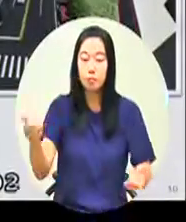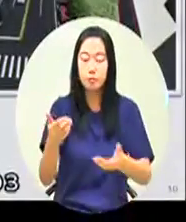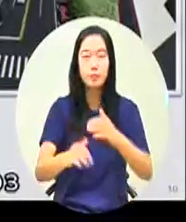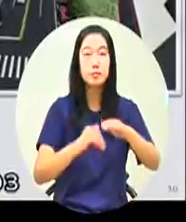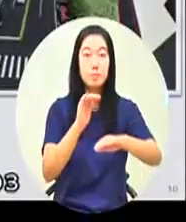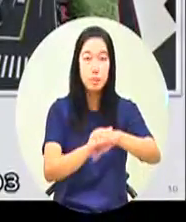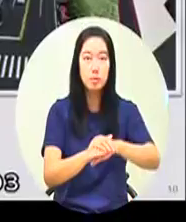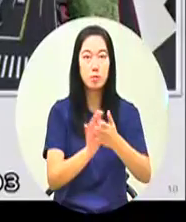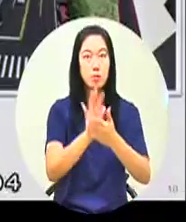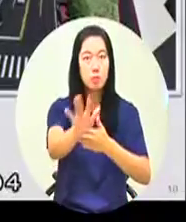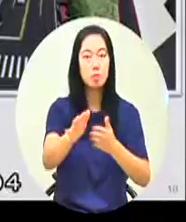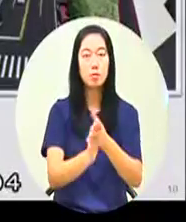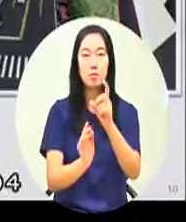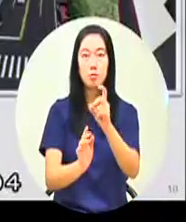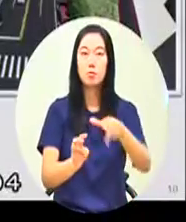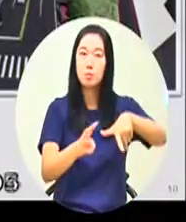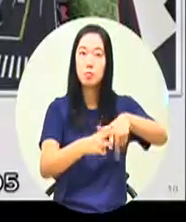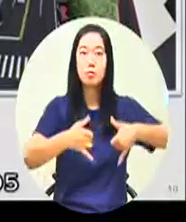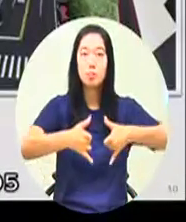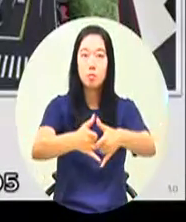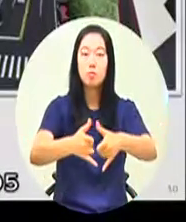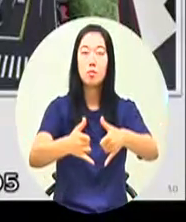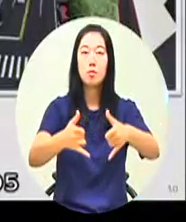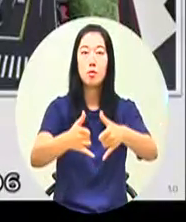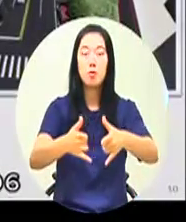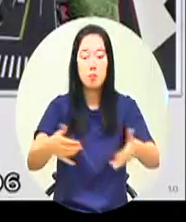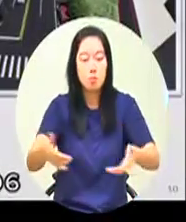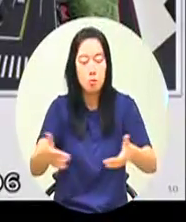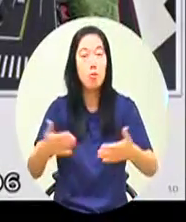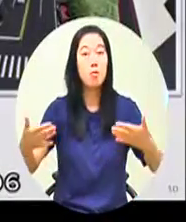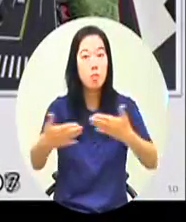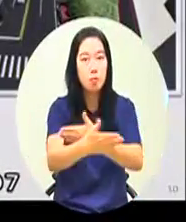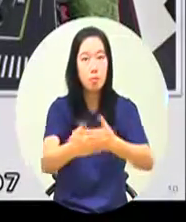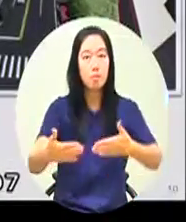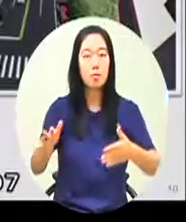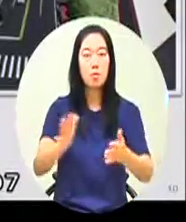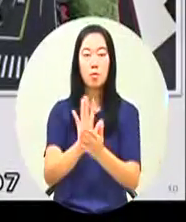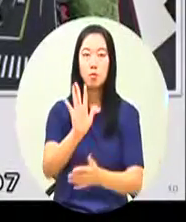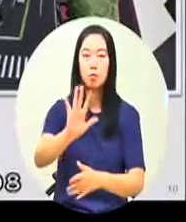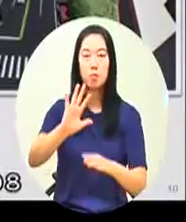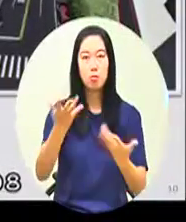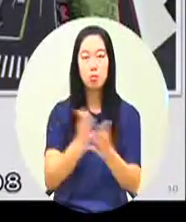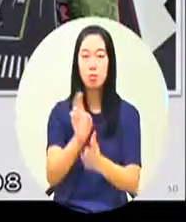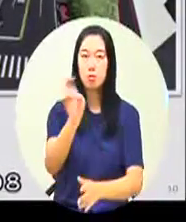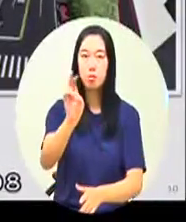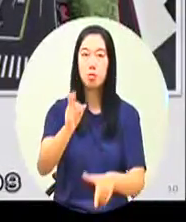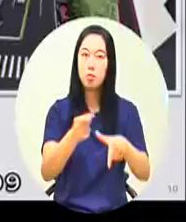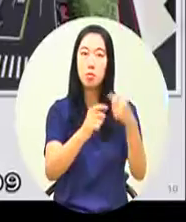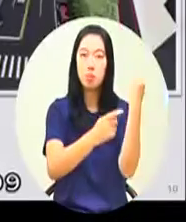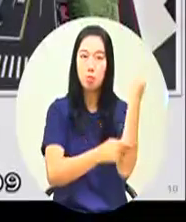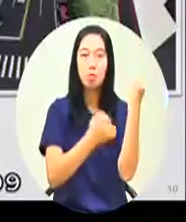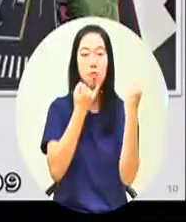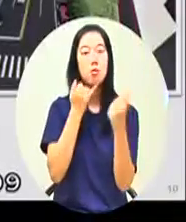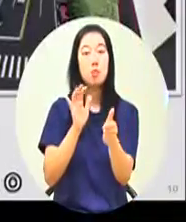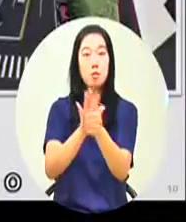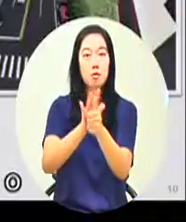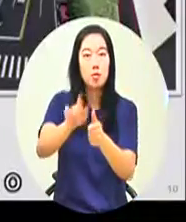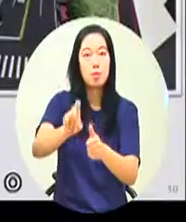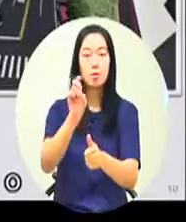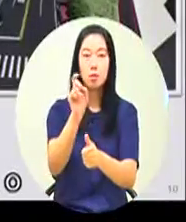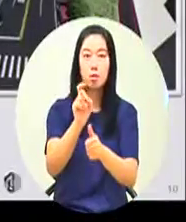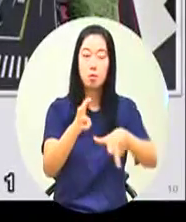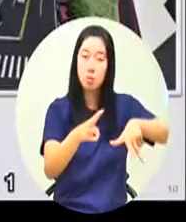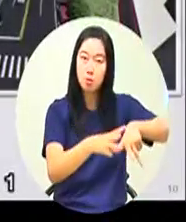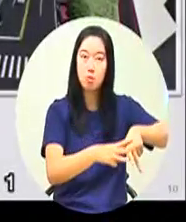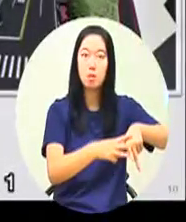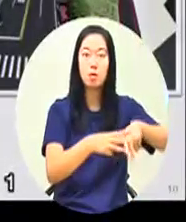整个思前路打通会有25米宽的一个思前路打通呢，那么可以疏解那么思前路、九